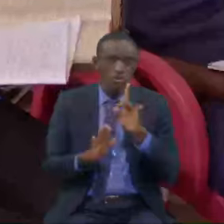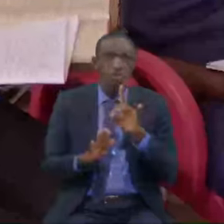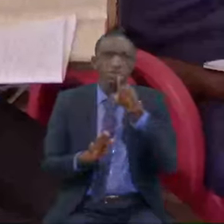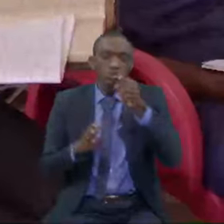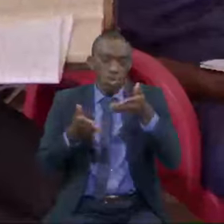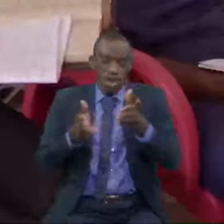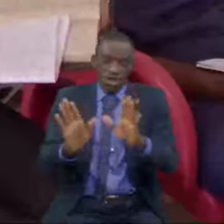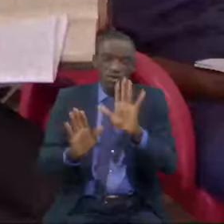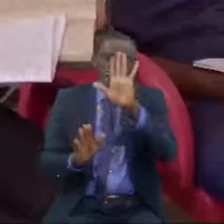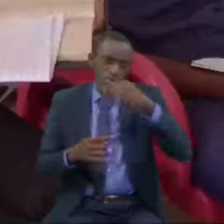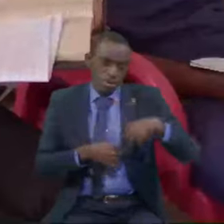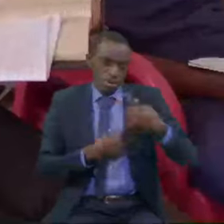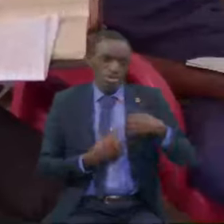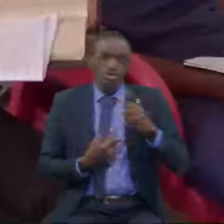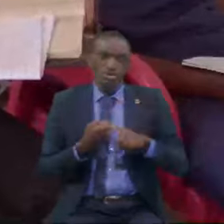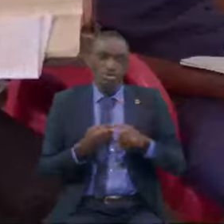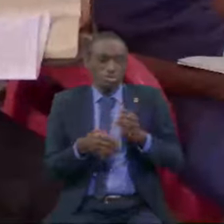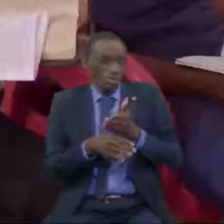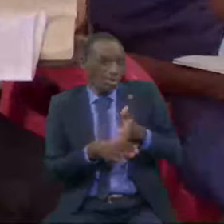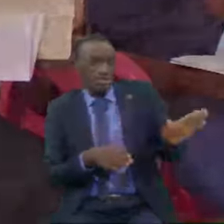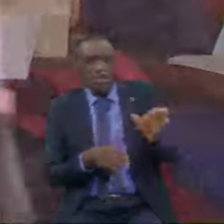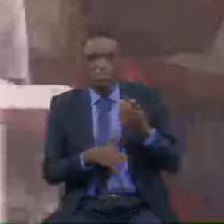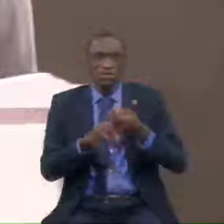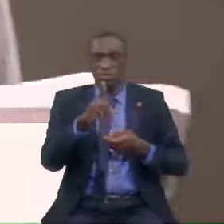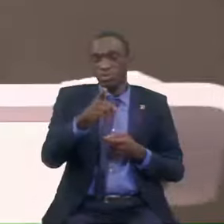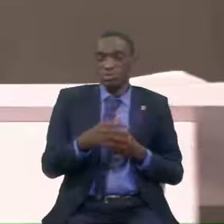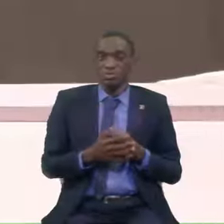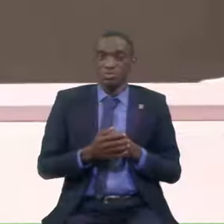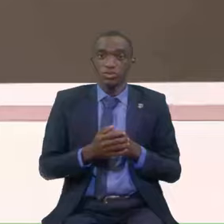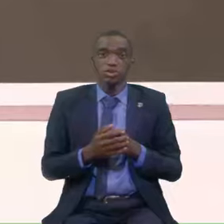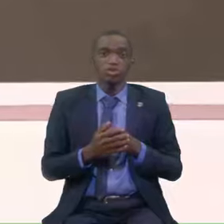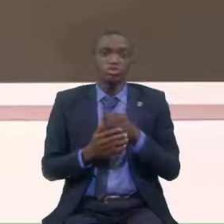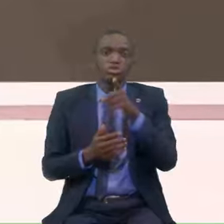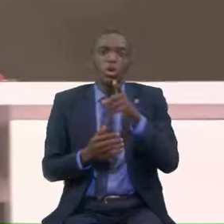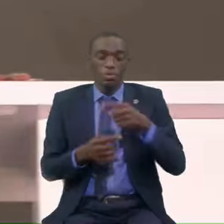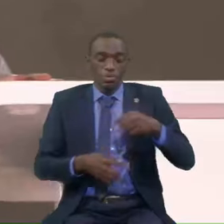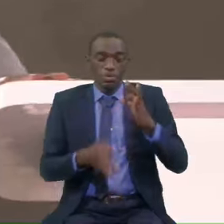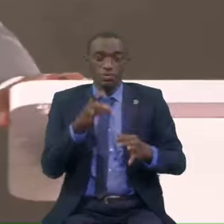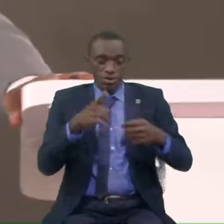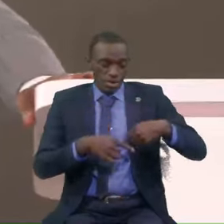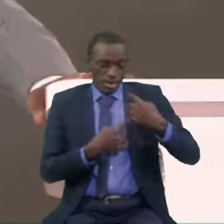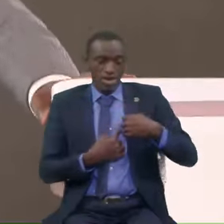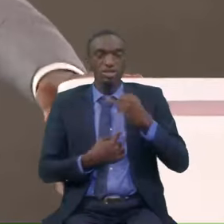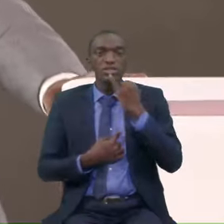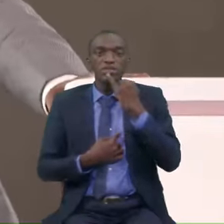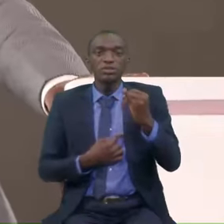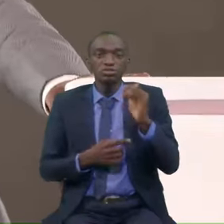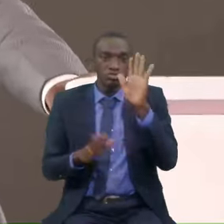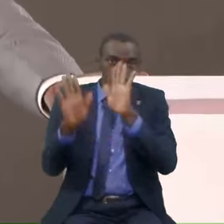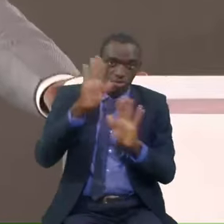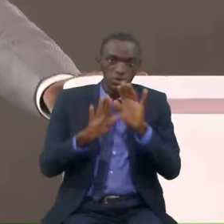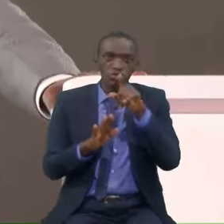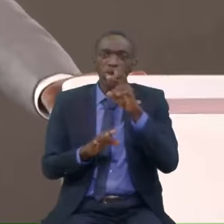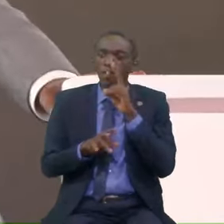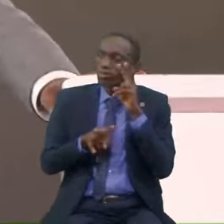c'est que tu as permis à ton cœur de t'éloigner de toi. Tu n'as plus le contrôle. Ton cœur est troublé. Tu regardes